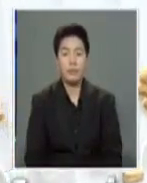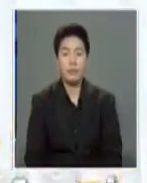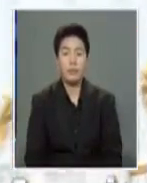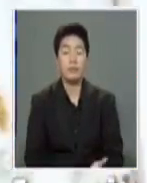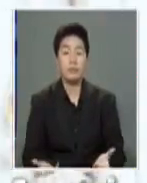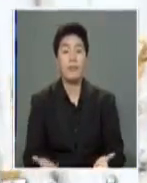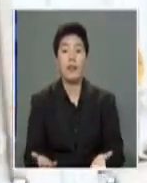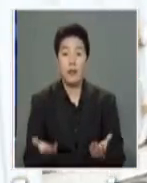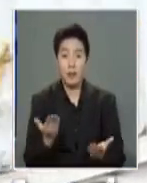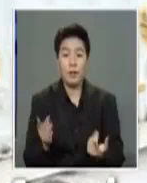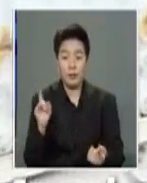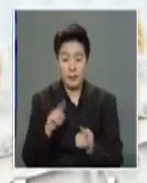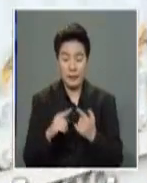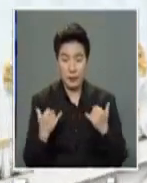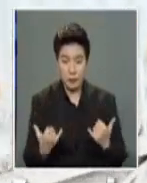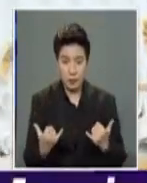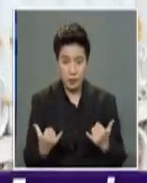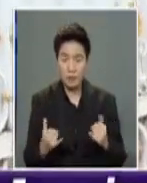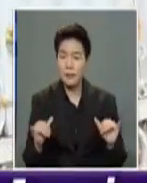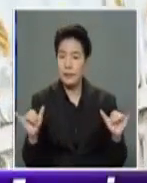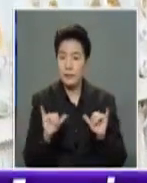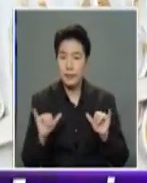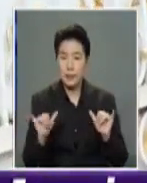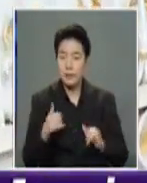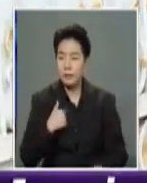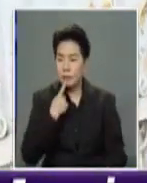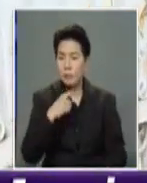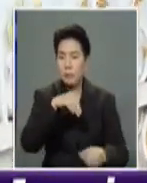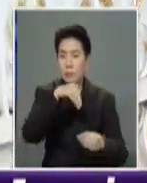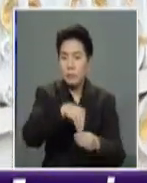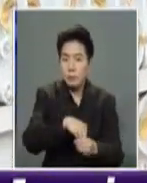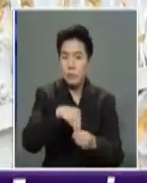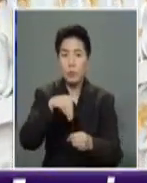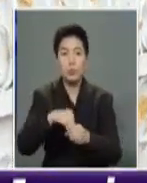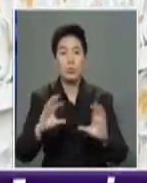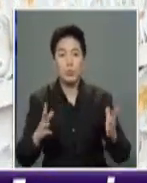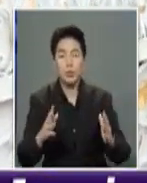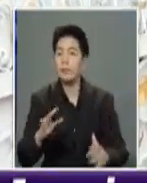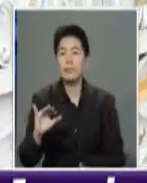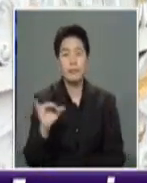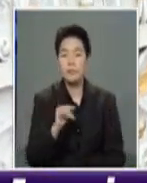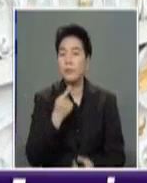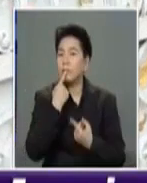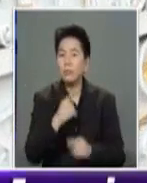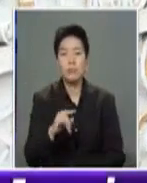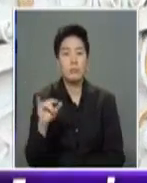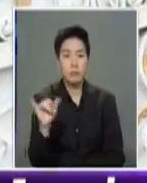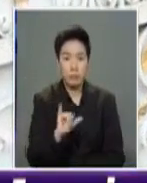างไรก็ตามนะคะจนถึงขณะนี้นะคะก็ยังไม่มีคำยืนยันใดๆนะคะว่านางสาวยิ่งรักชินวัตร